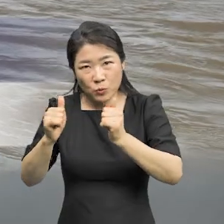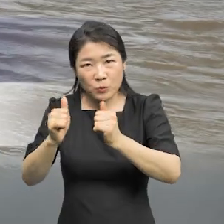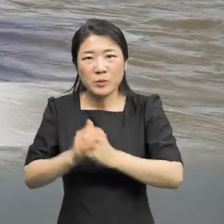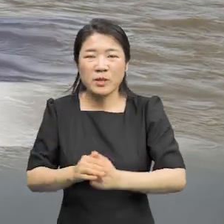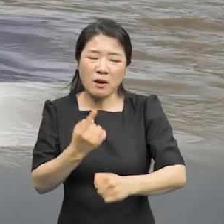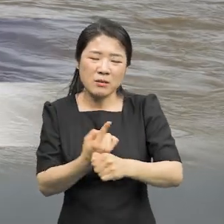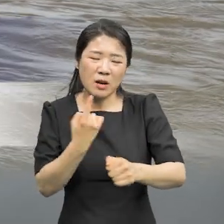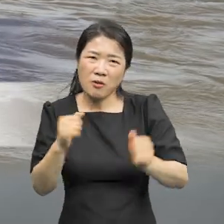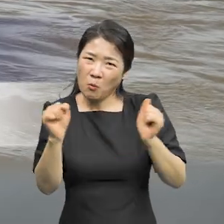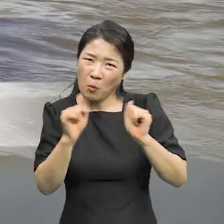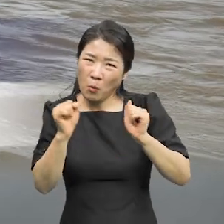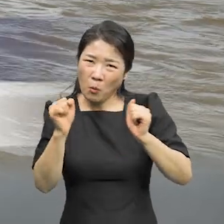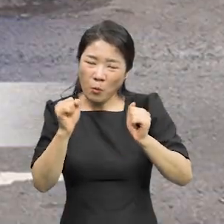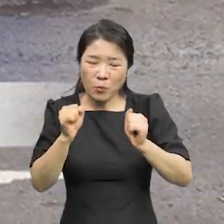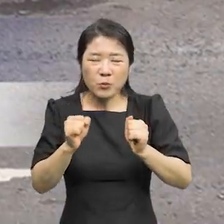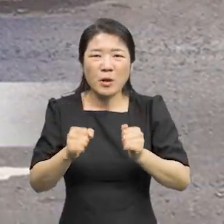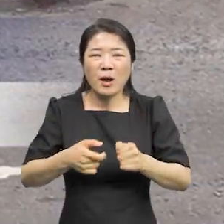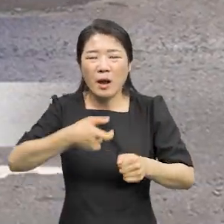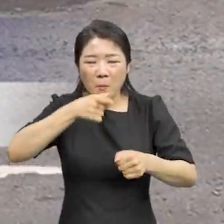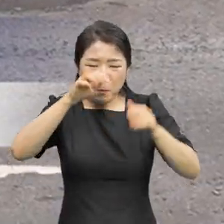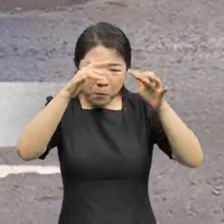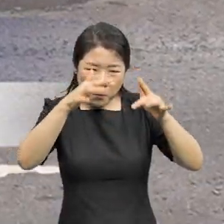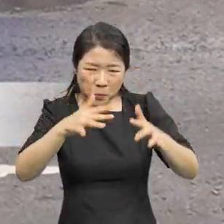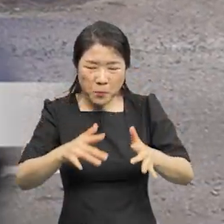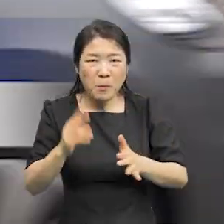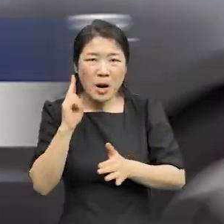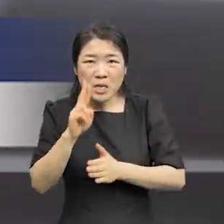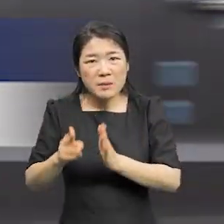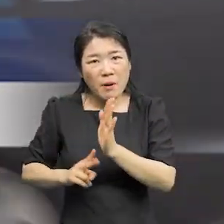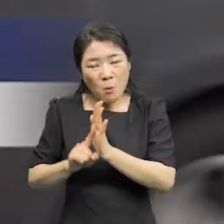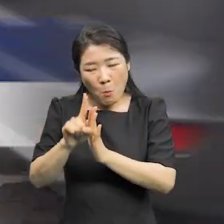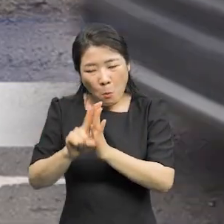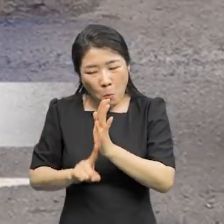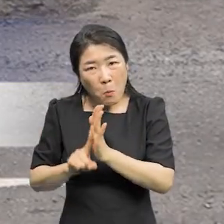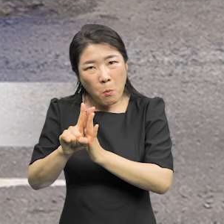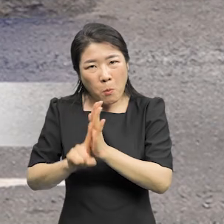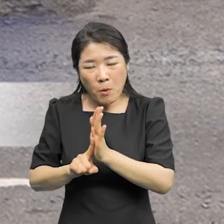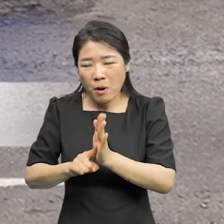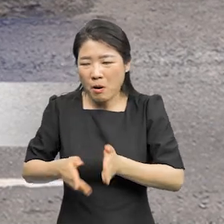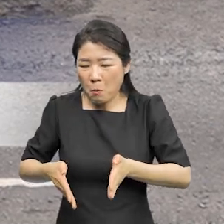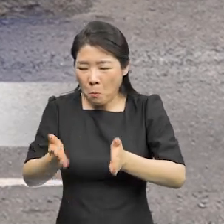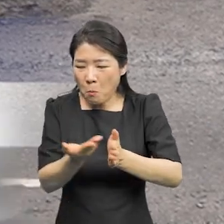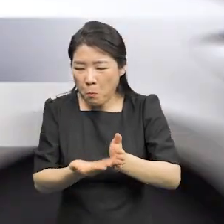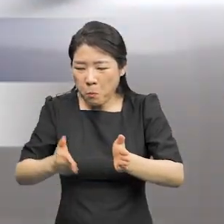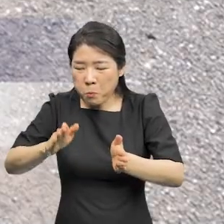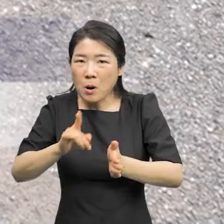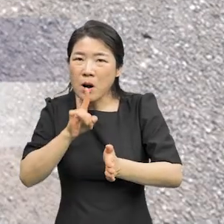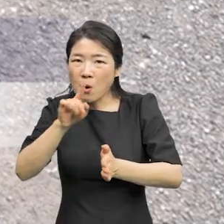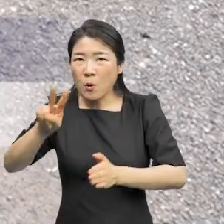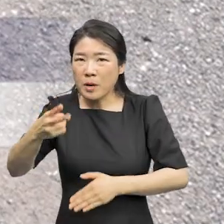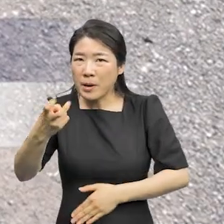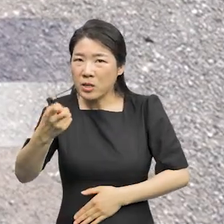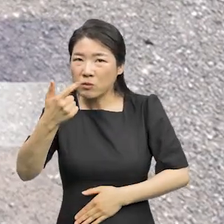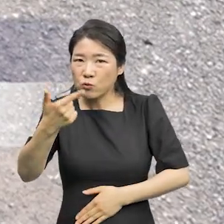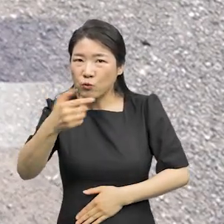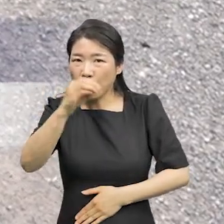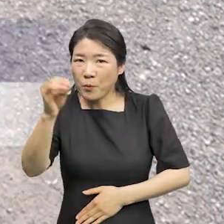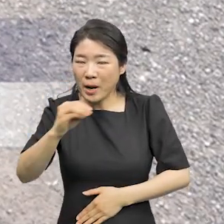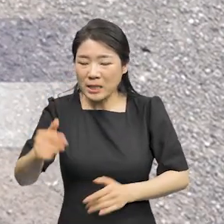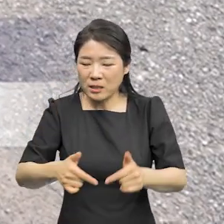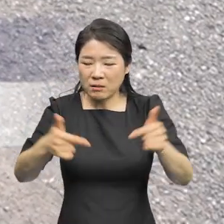겨울 기록적인 강수량과 급격한 온도차로 인해 포트홀 신고가 전년 대비 226%